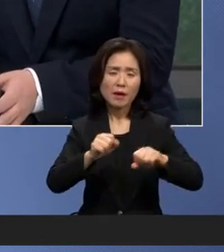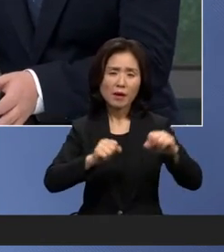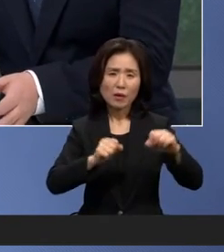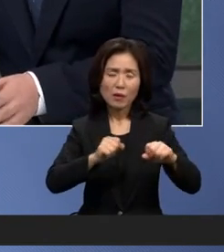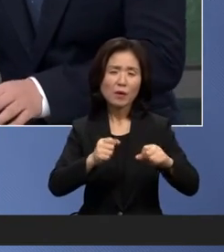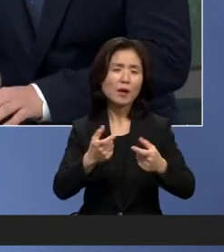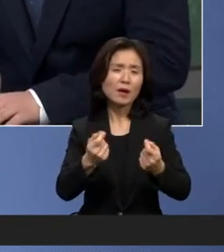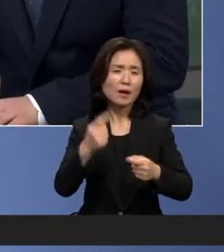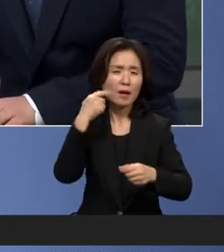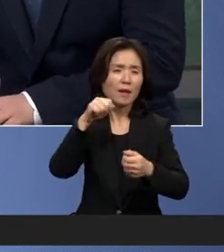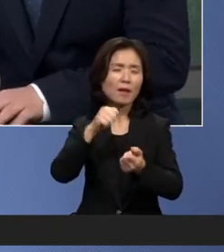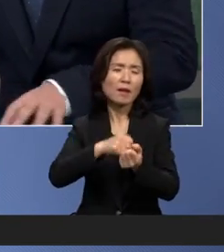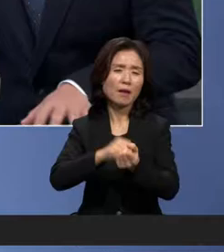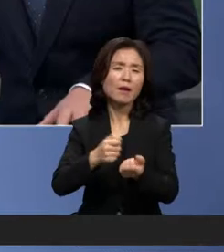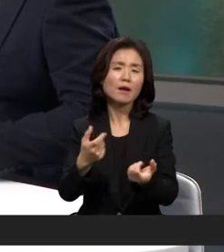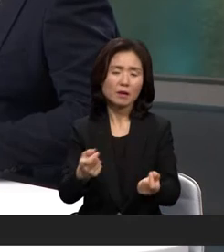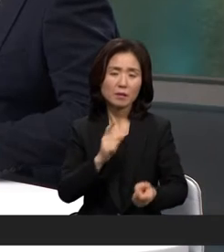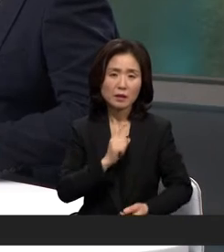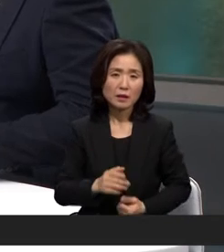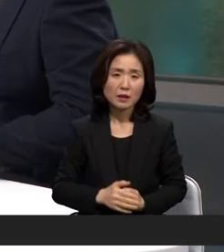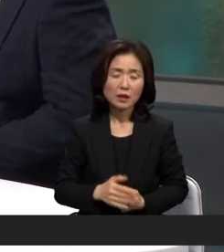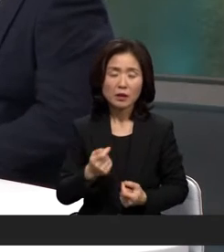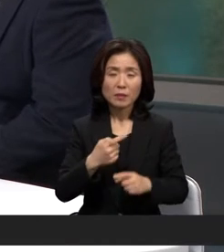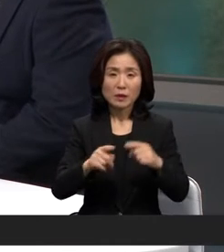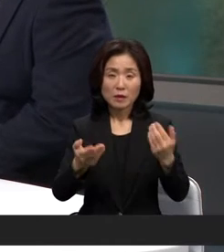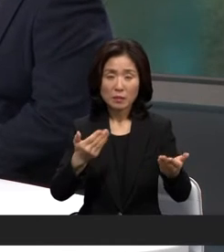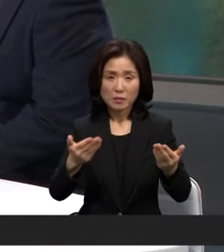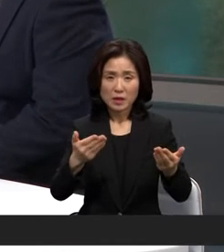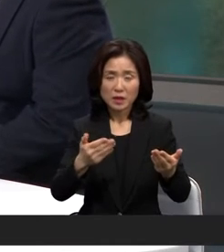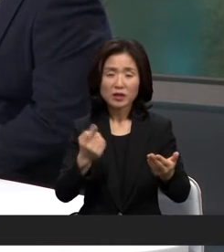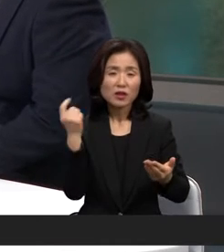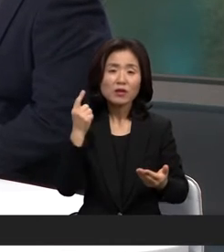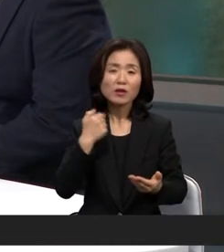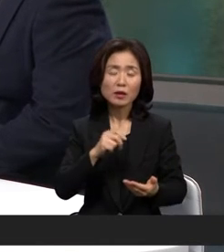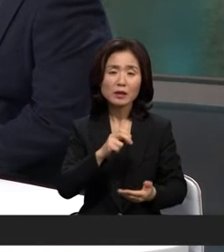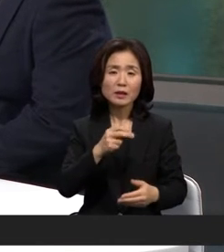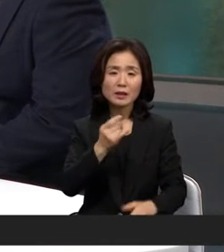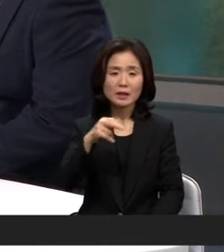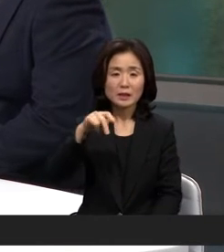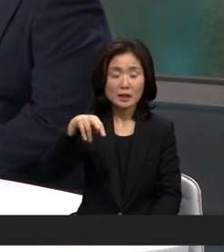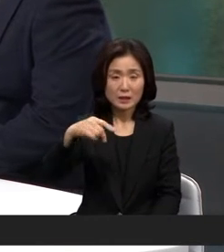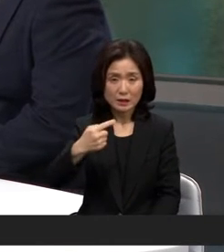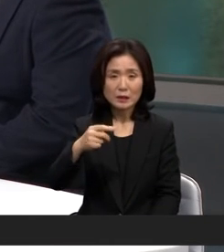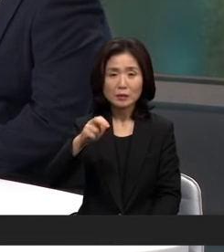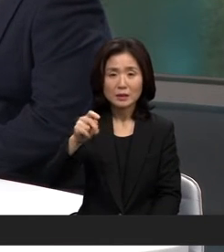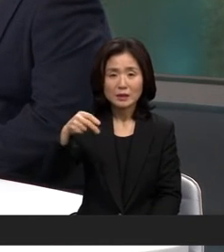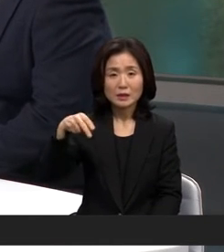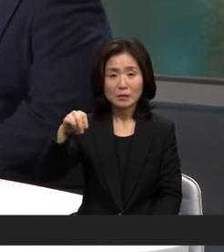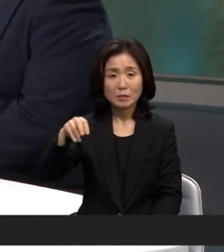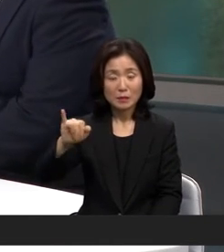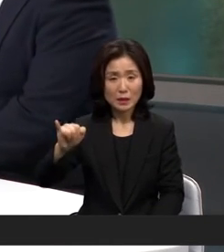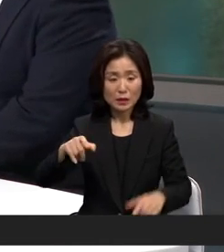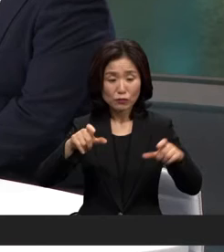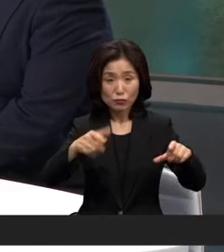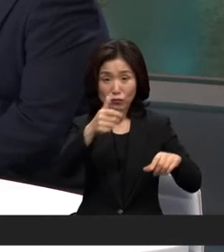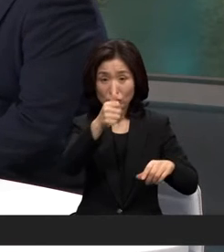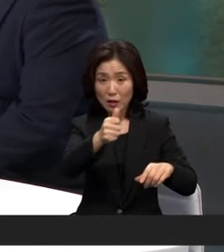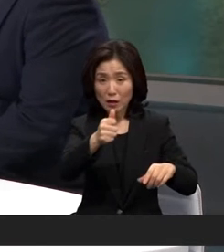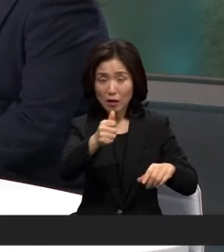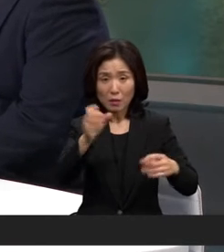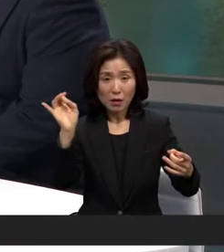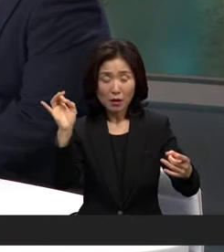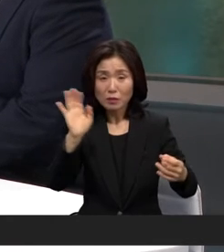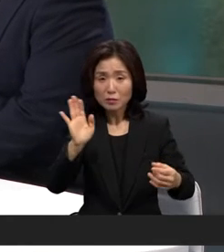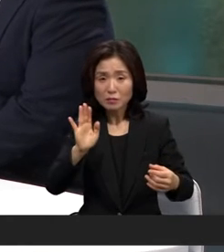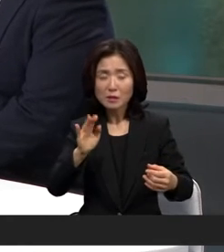비판했습니다 이런 비판을 받은 텍사스 와 미시시피 주 의 어 주지사 들 가만히 있지 않았을 것 같은데요 4 막부를